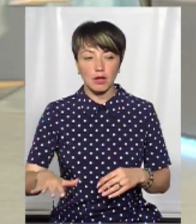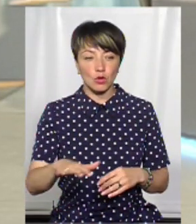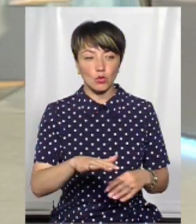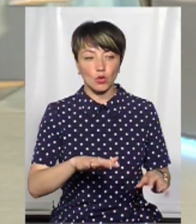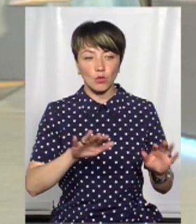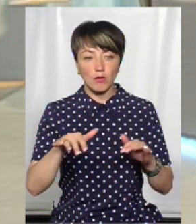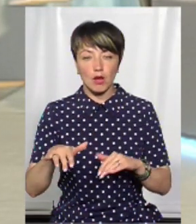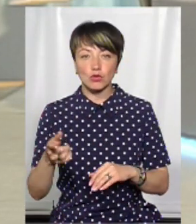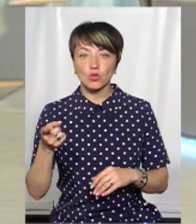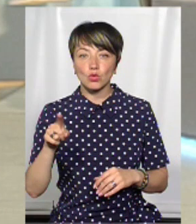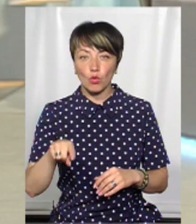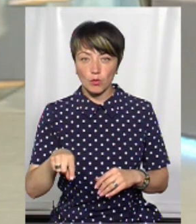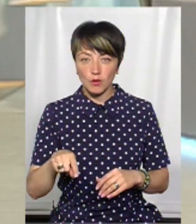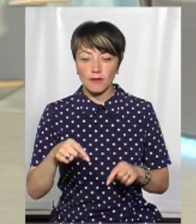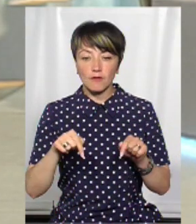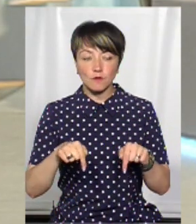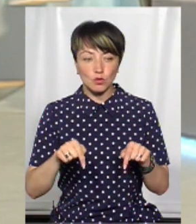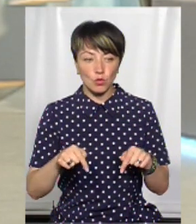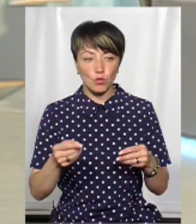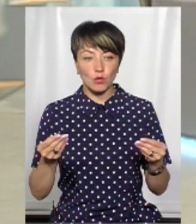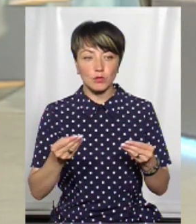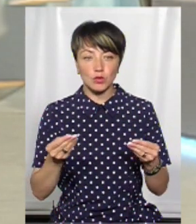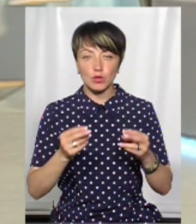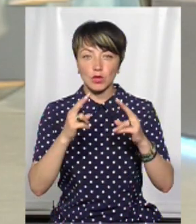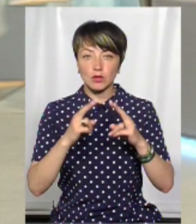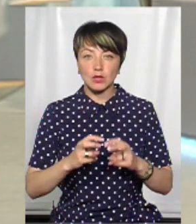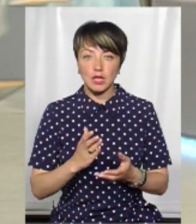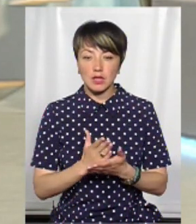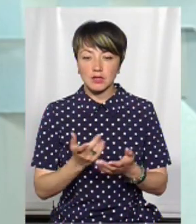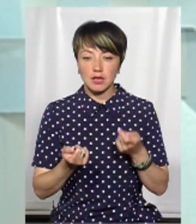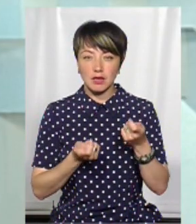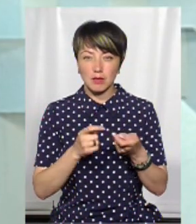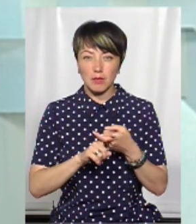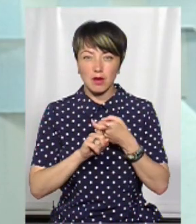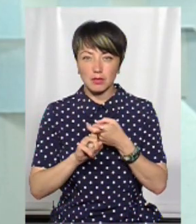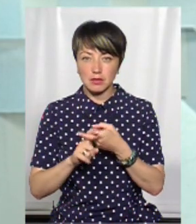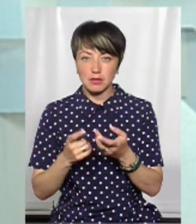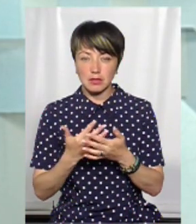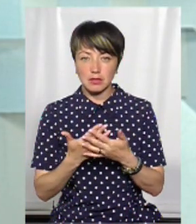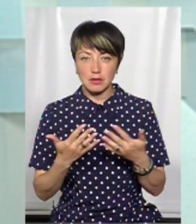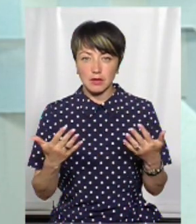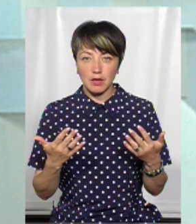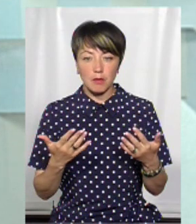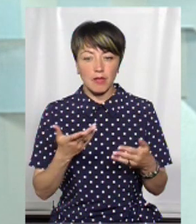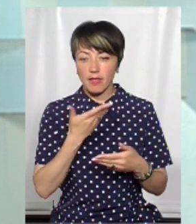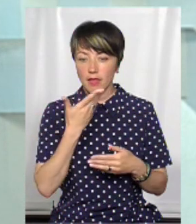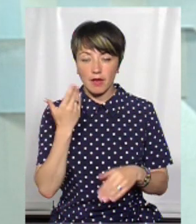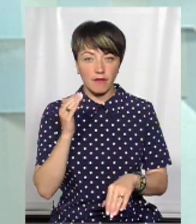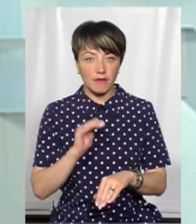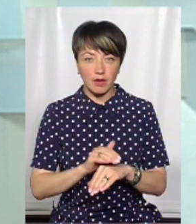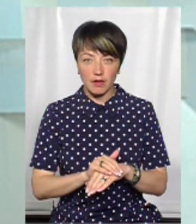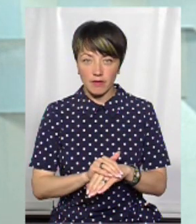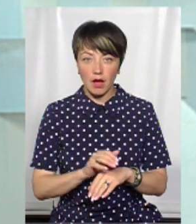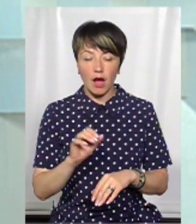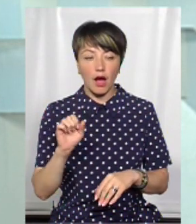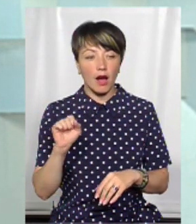пляжу. Тобто в цьому піску ми досліджували наявність паразитів, геогельмінтів. Геогельмінти ми не виявили.